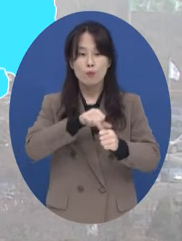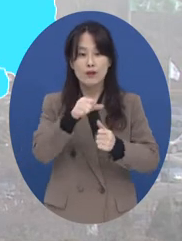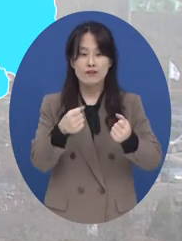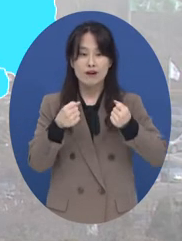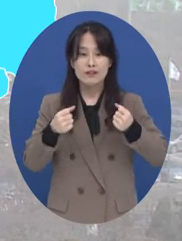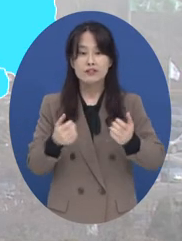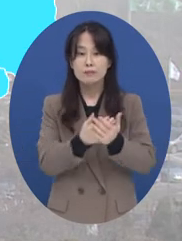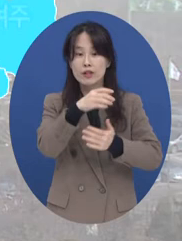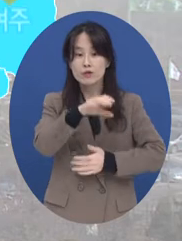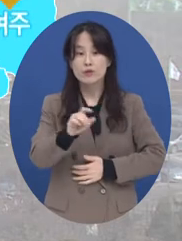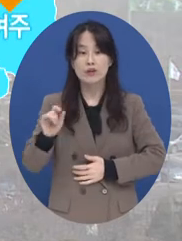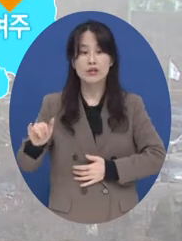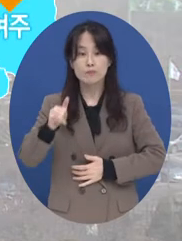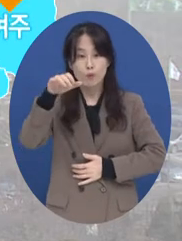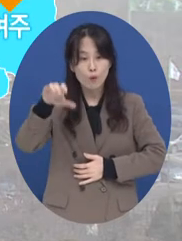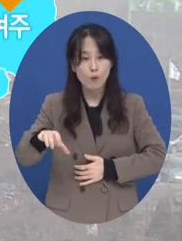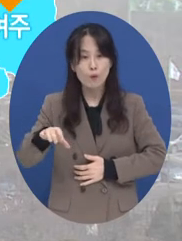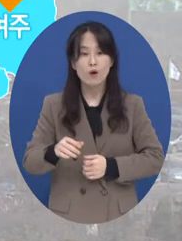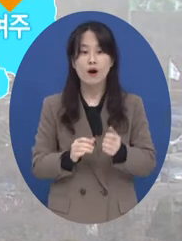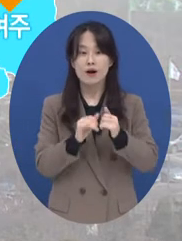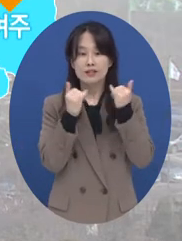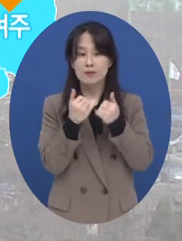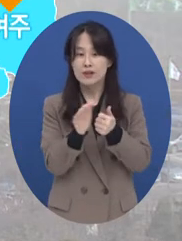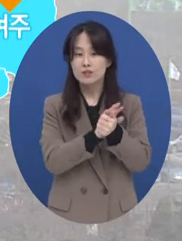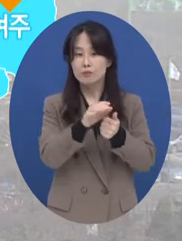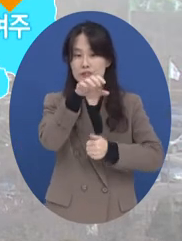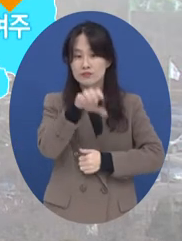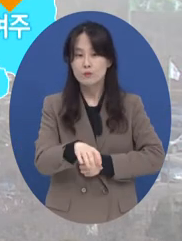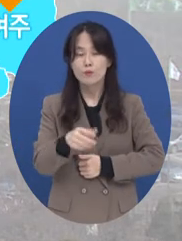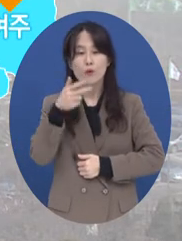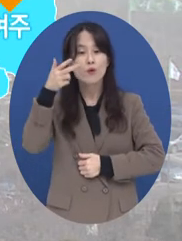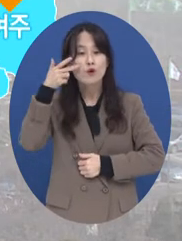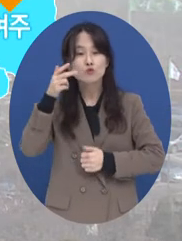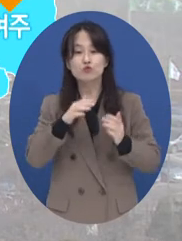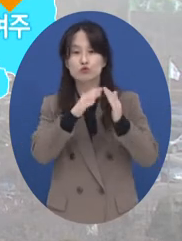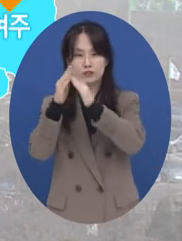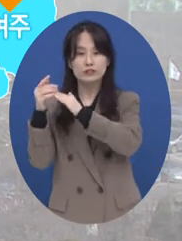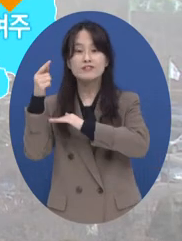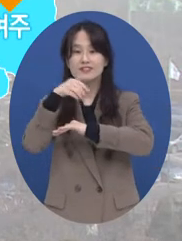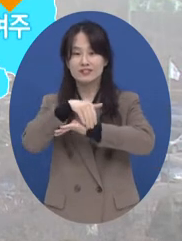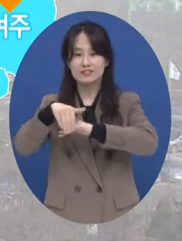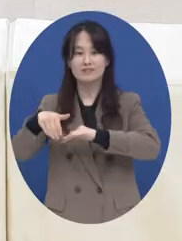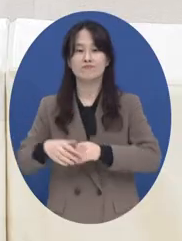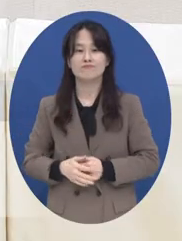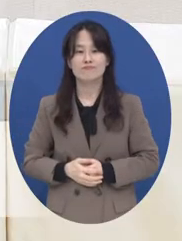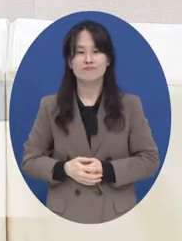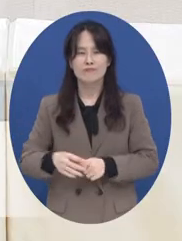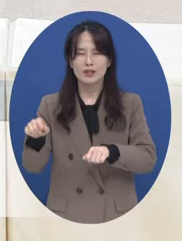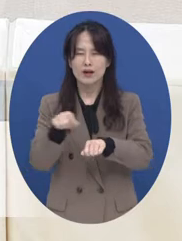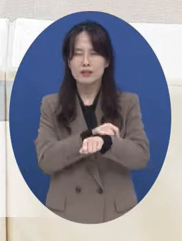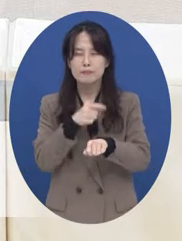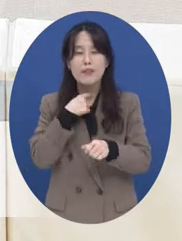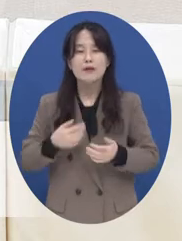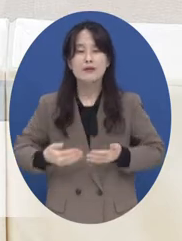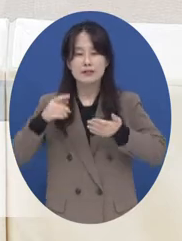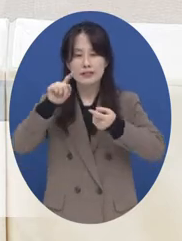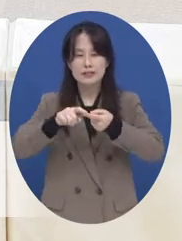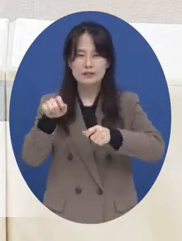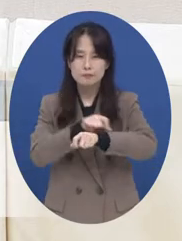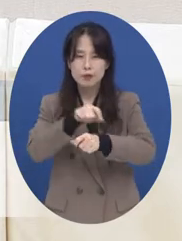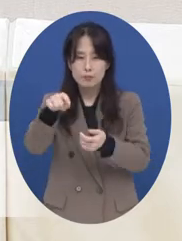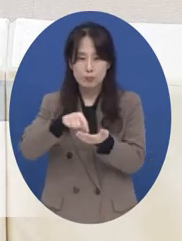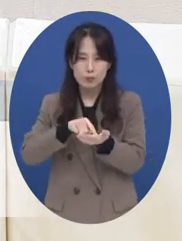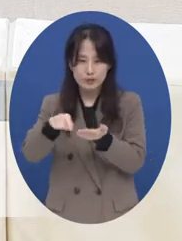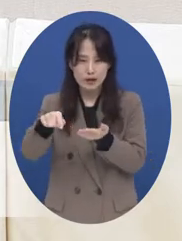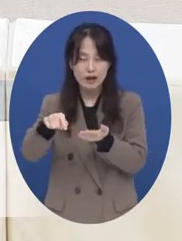경기환경에너지진흥원은 김포시, 경기도 사회서비스원은 여주시에 새 둥지를 틉니다. 특별한 희생에 대한 특별한